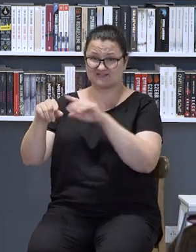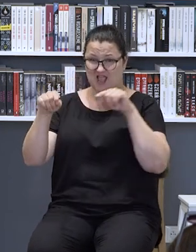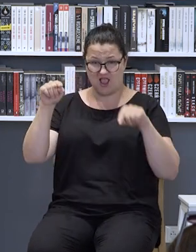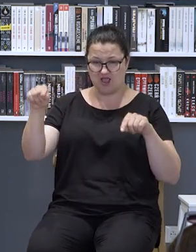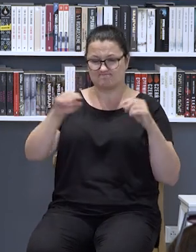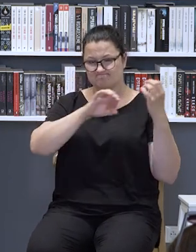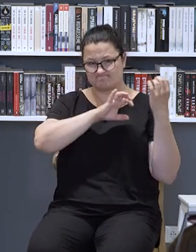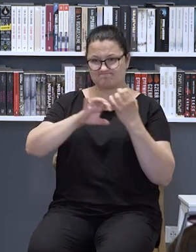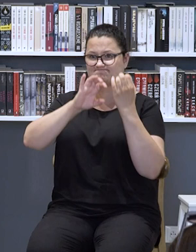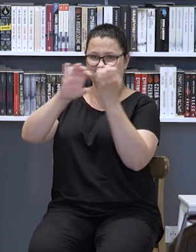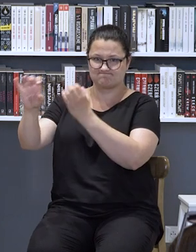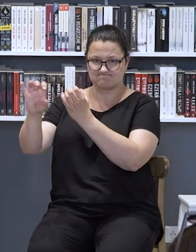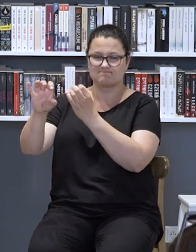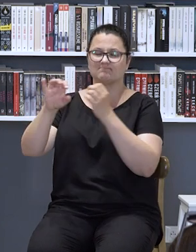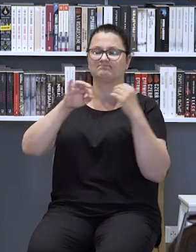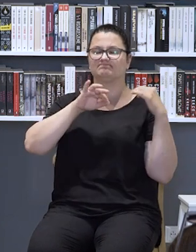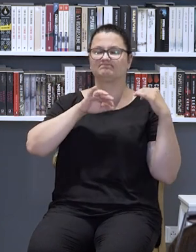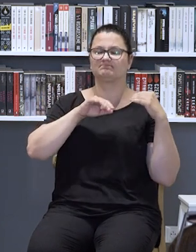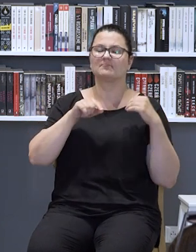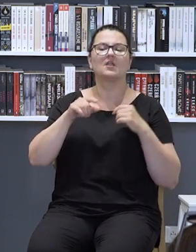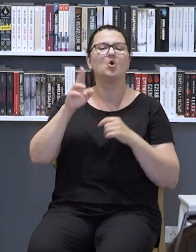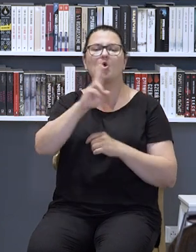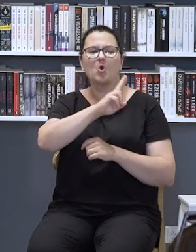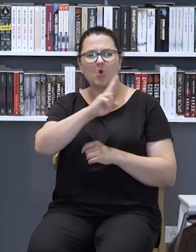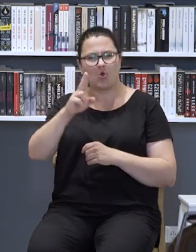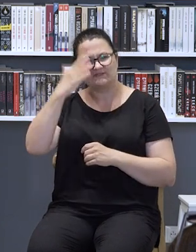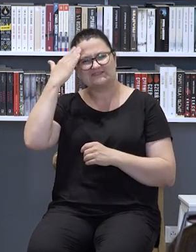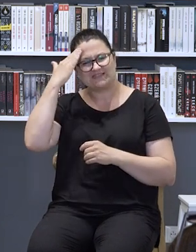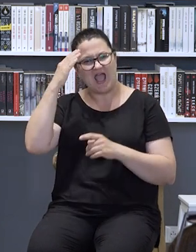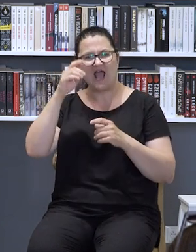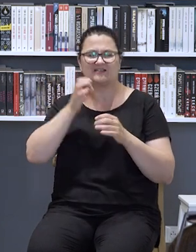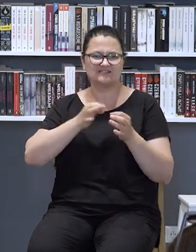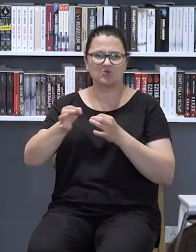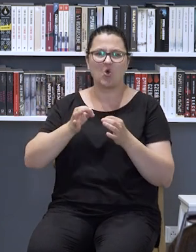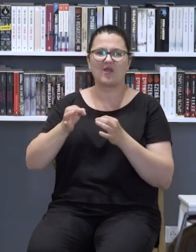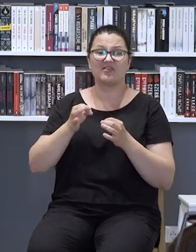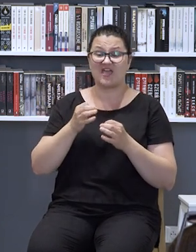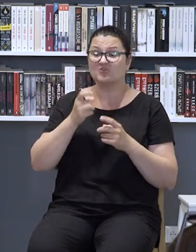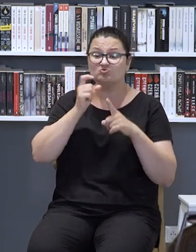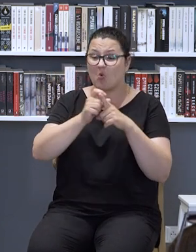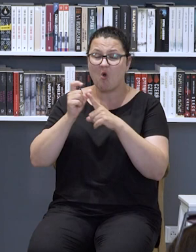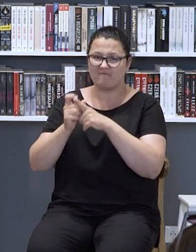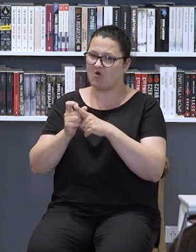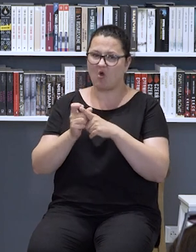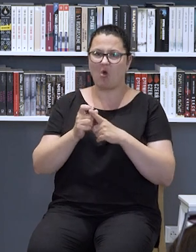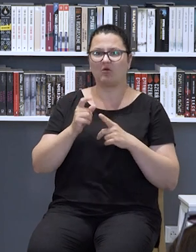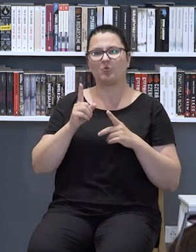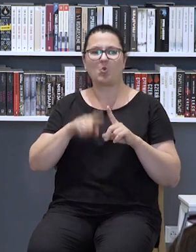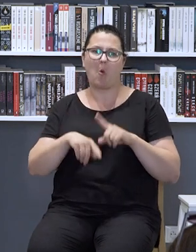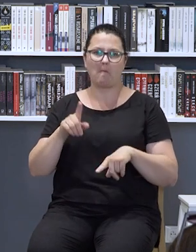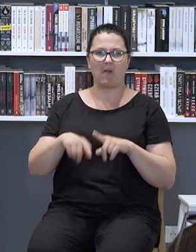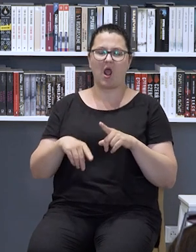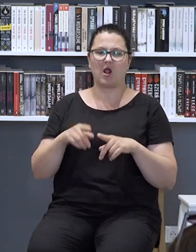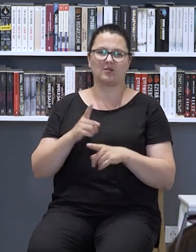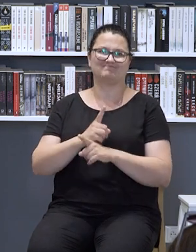dla osób, które znają historię, to nie są słowa neutralne. Wiemy, co się tam działo. To